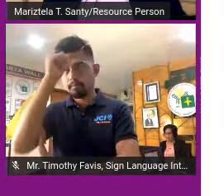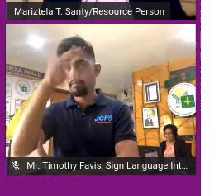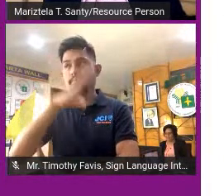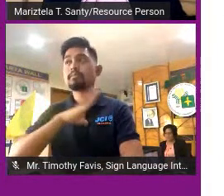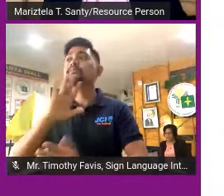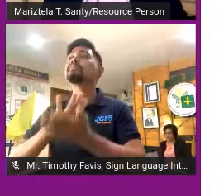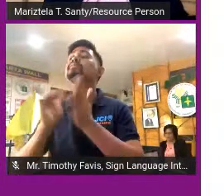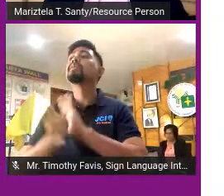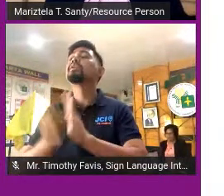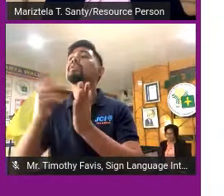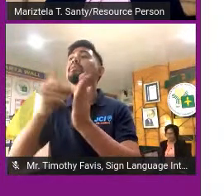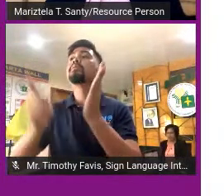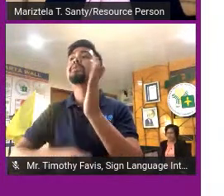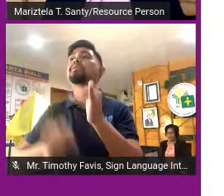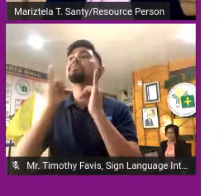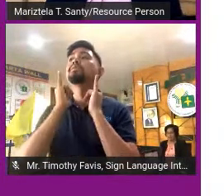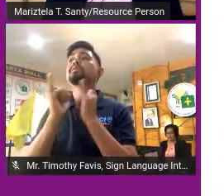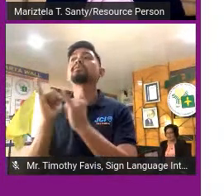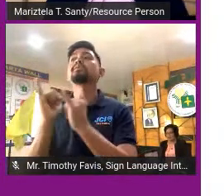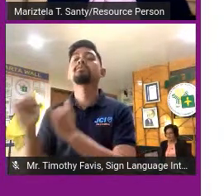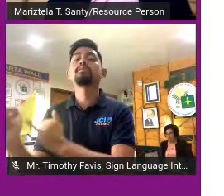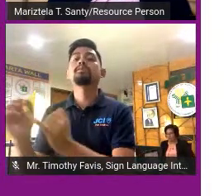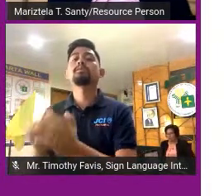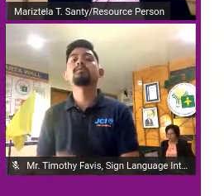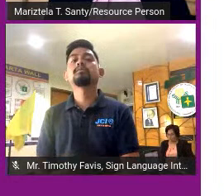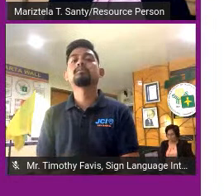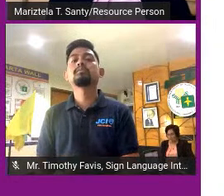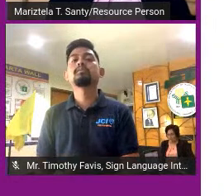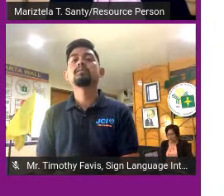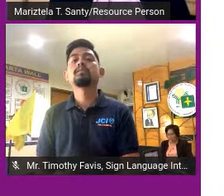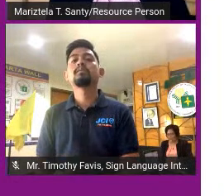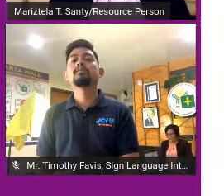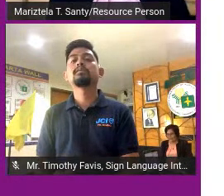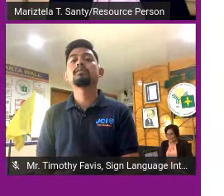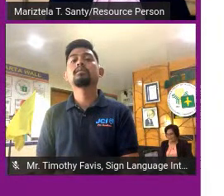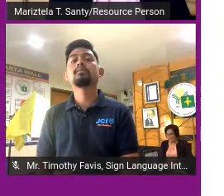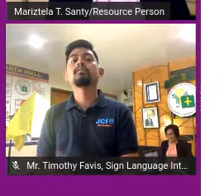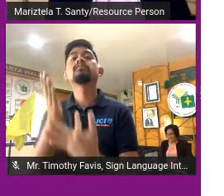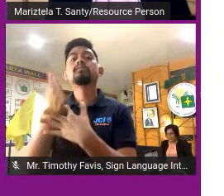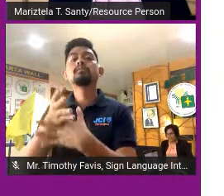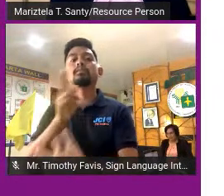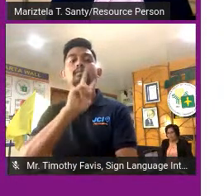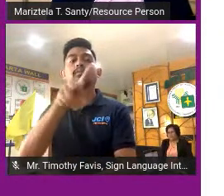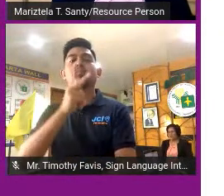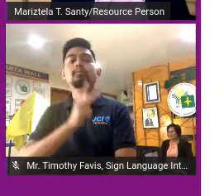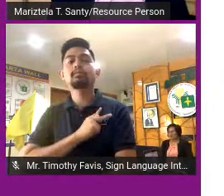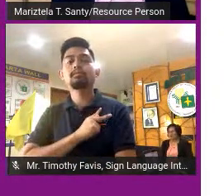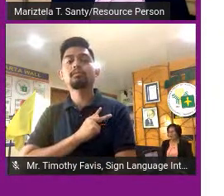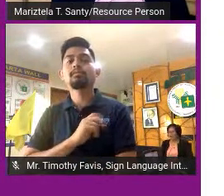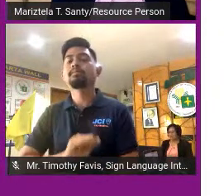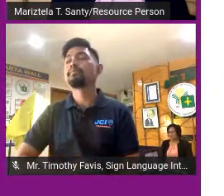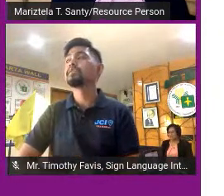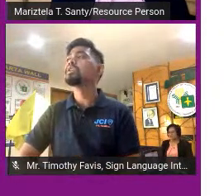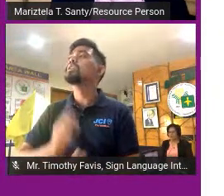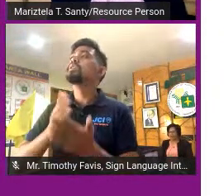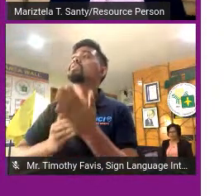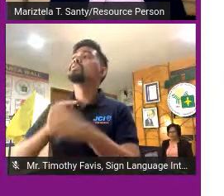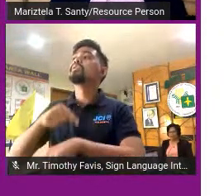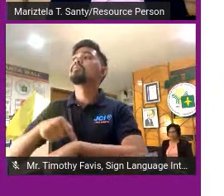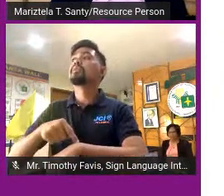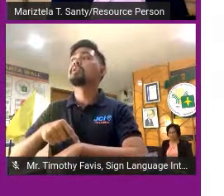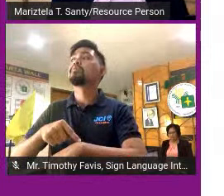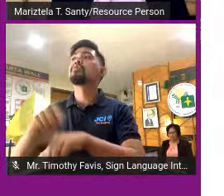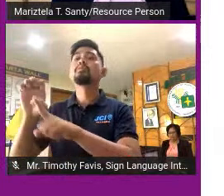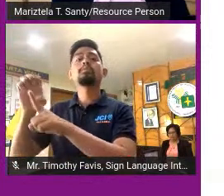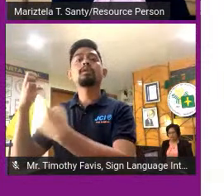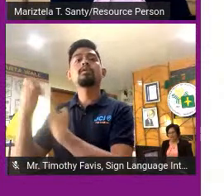masculine become part of an individual's core personality. Kasi kung minsan kung ano ang